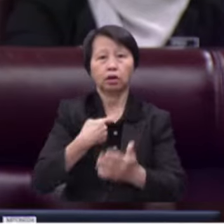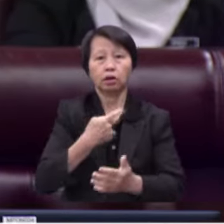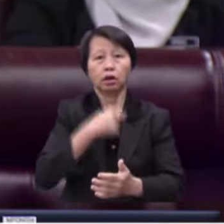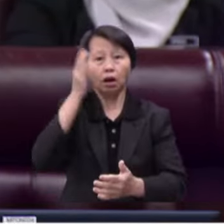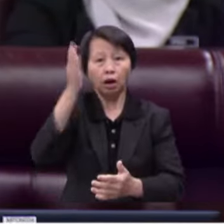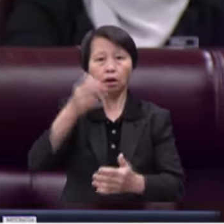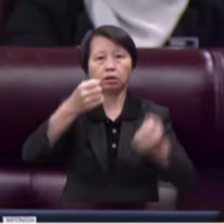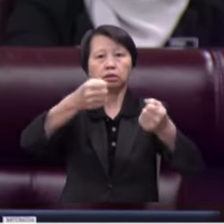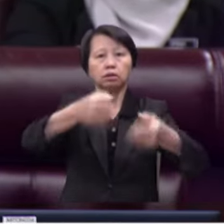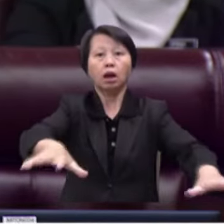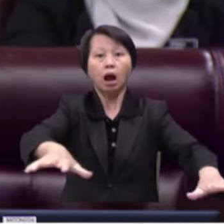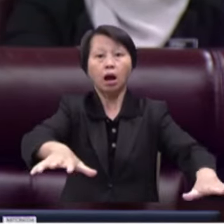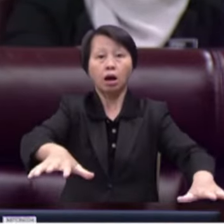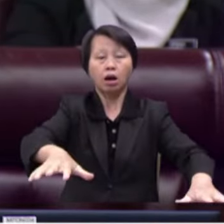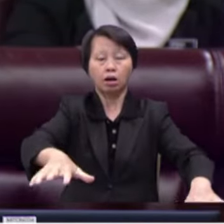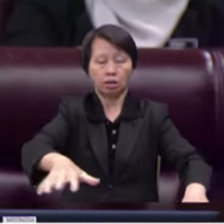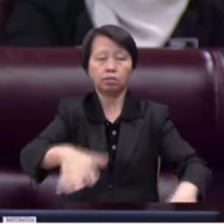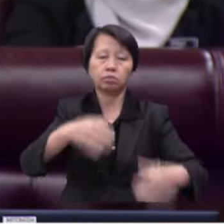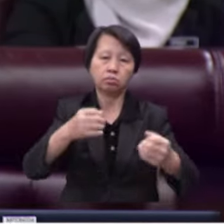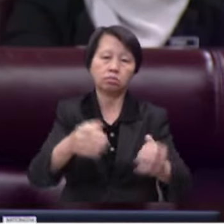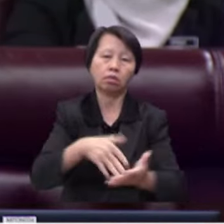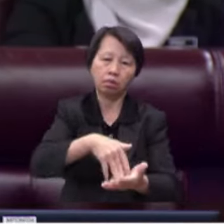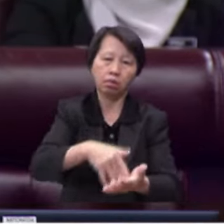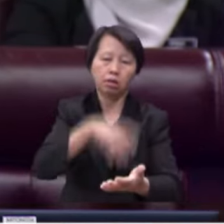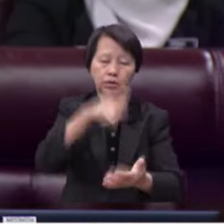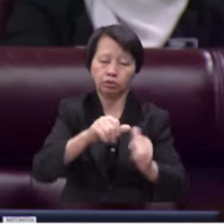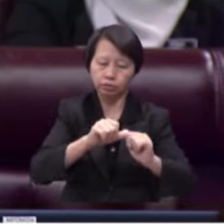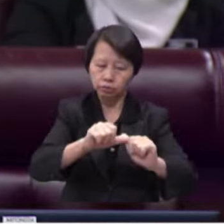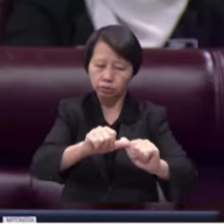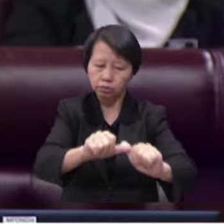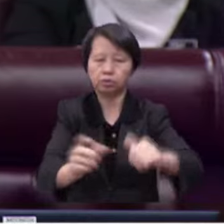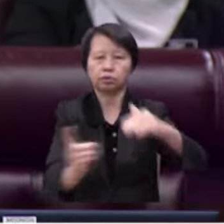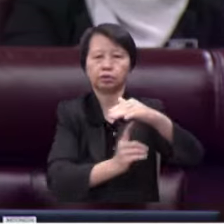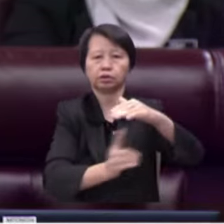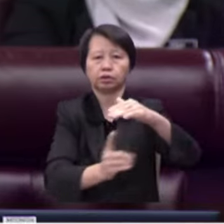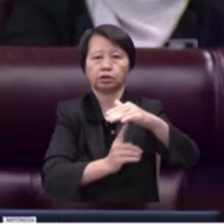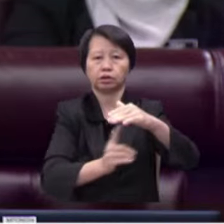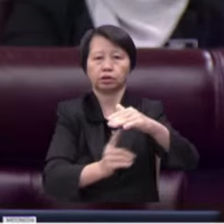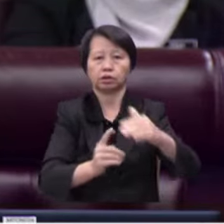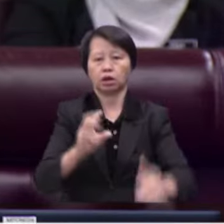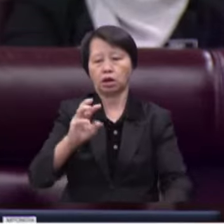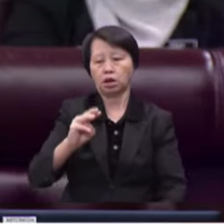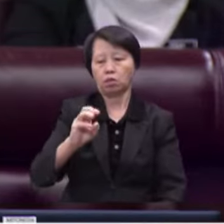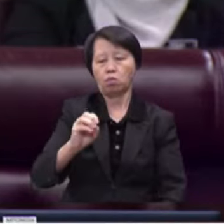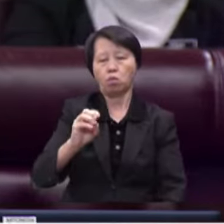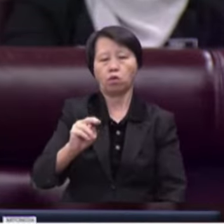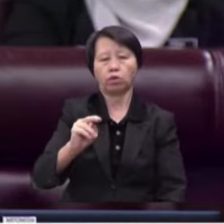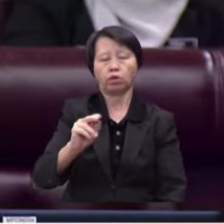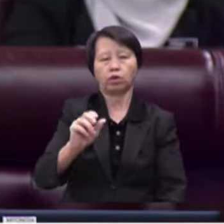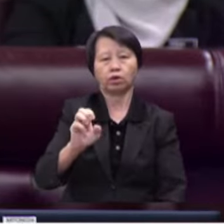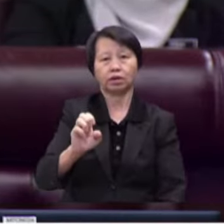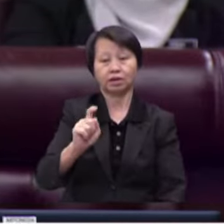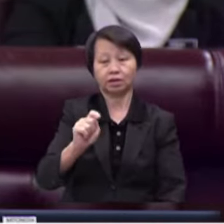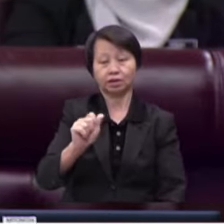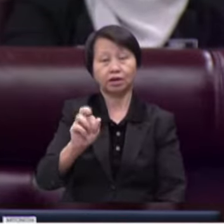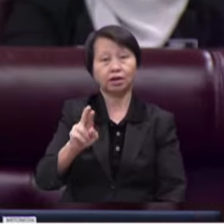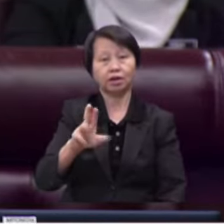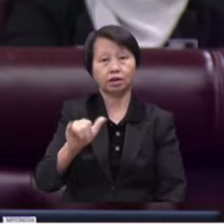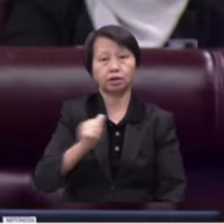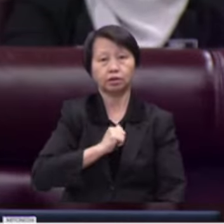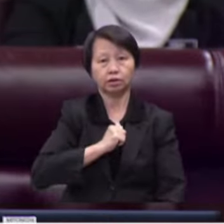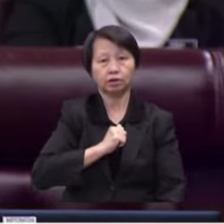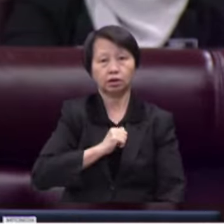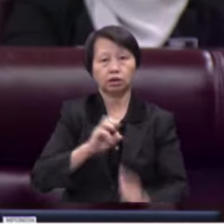keupayaan untuk meneruskan dasar moneter kita sendiri sebagai contoh jika